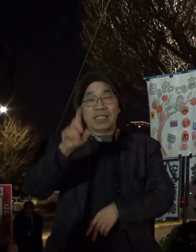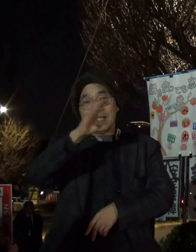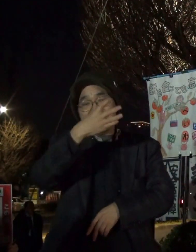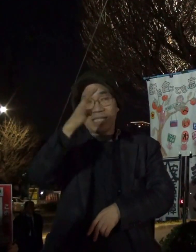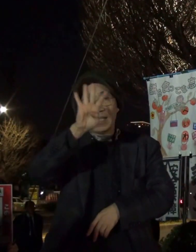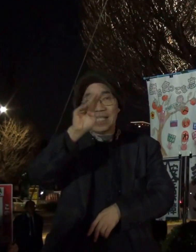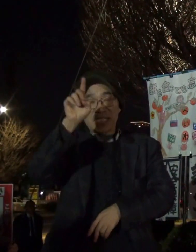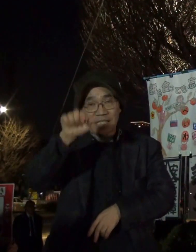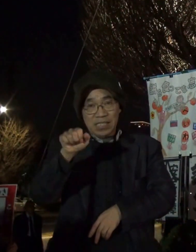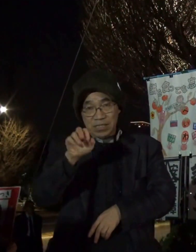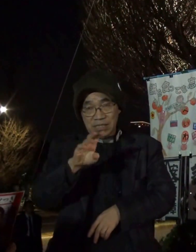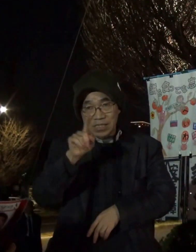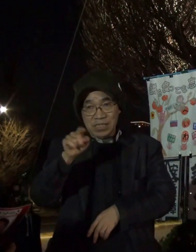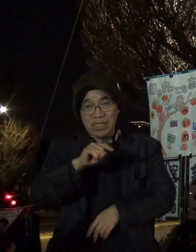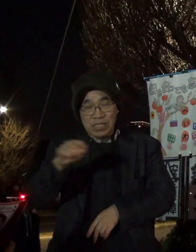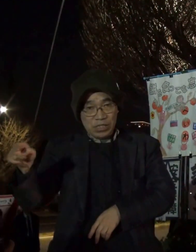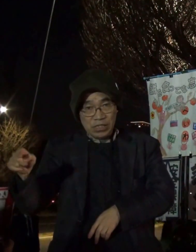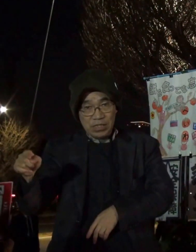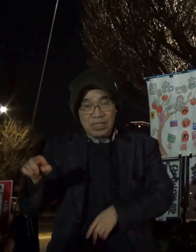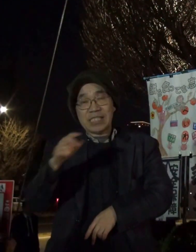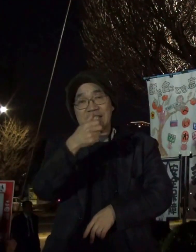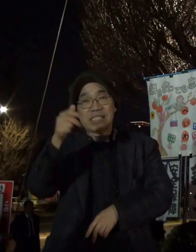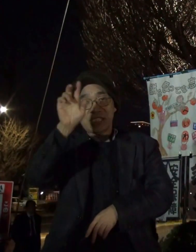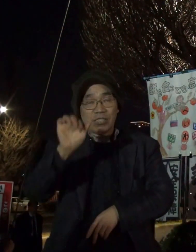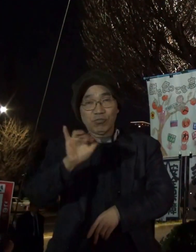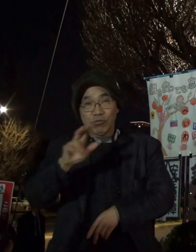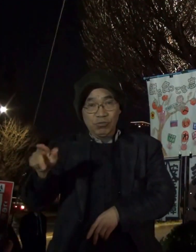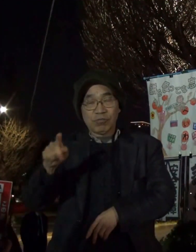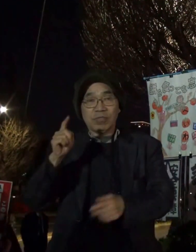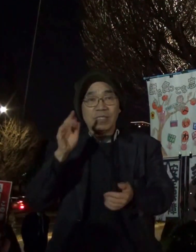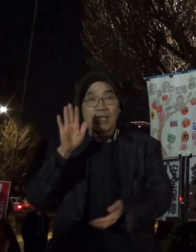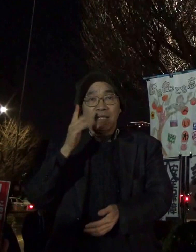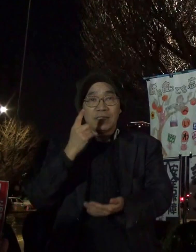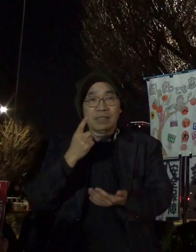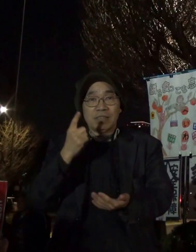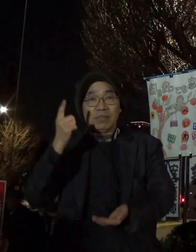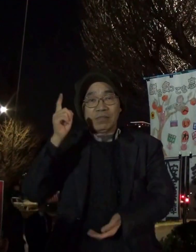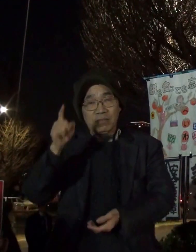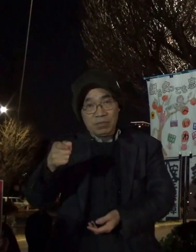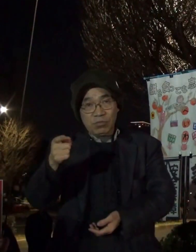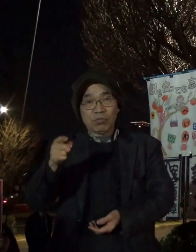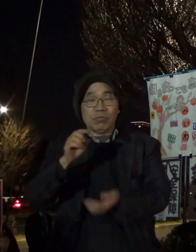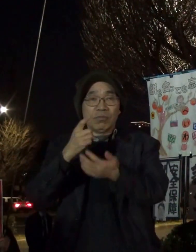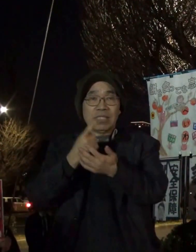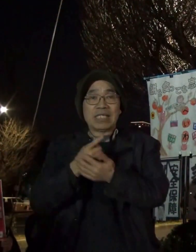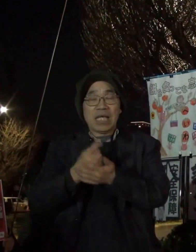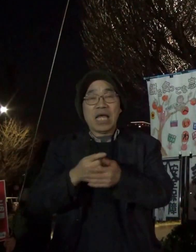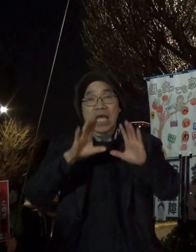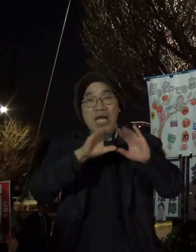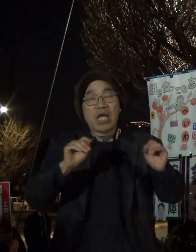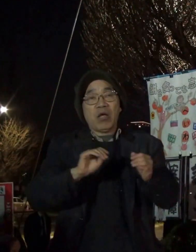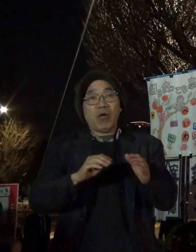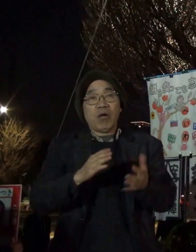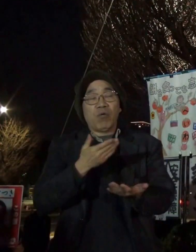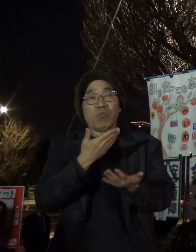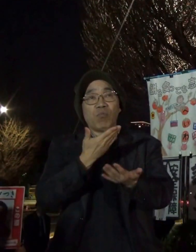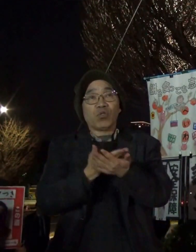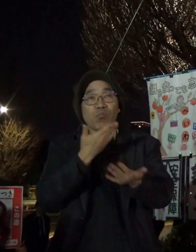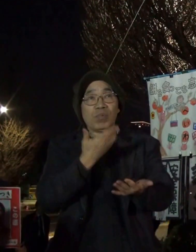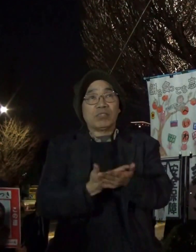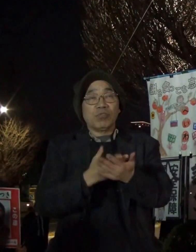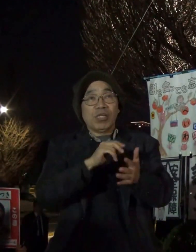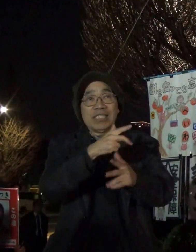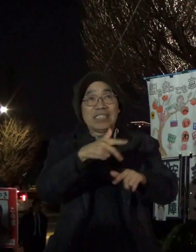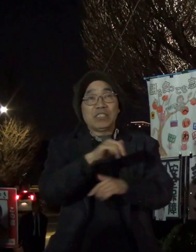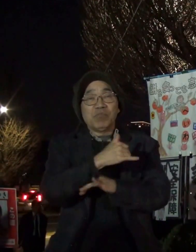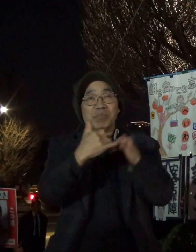もっと他の高校生中学生も頑張らないといけないというところで、平和を望む市民の会というものを、去年